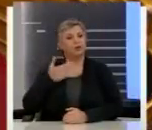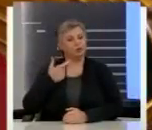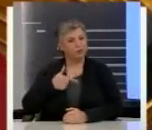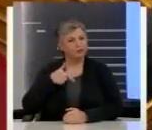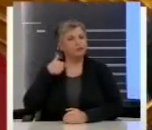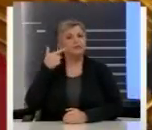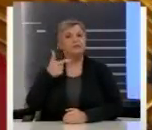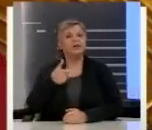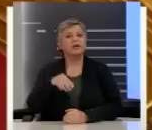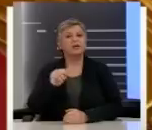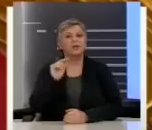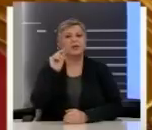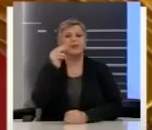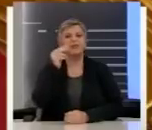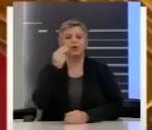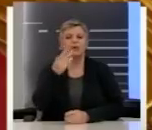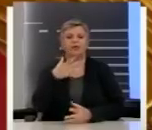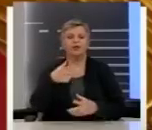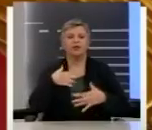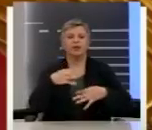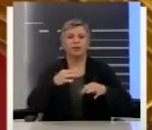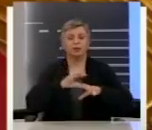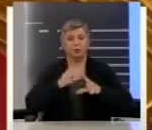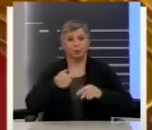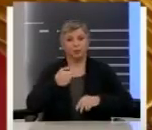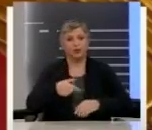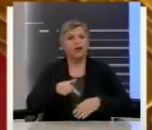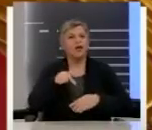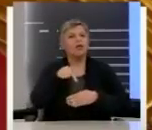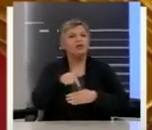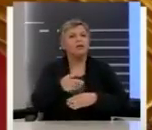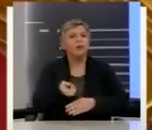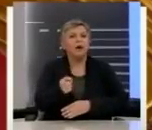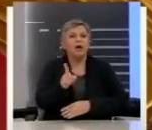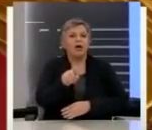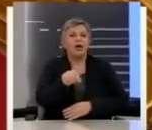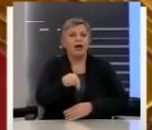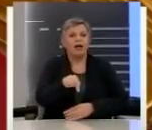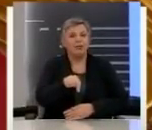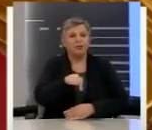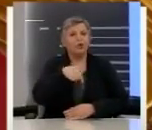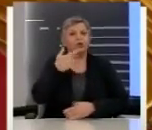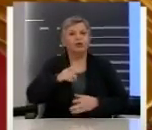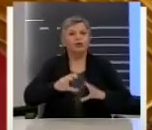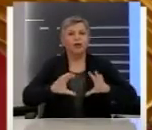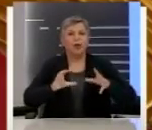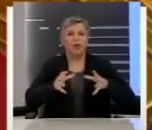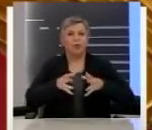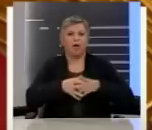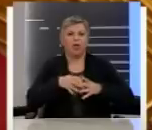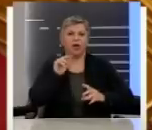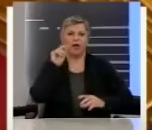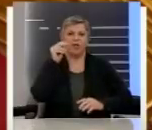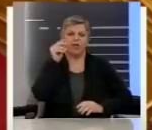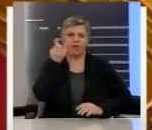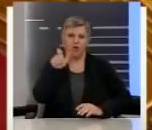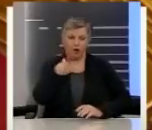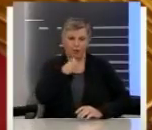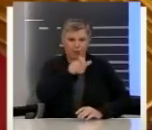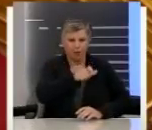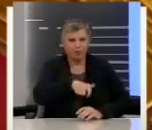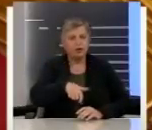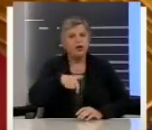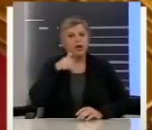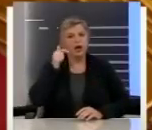καλείται σήμερα και αύριο, αυτές τις μέρες, να πράξει το αυτονόητο απέναντι σε ένα